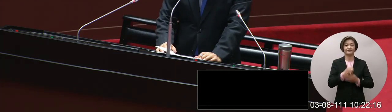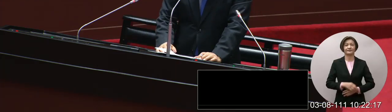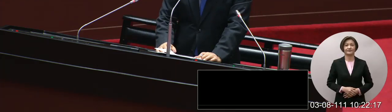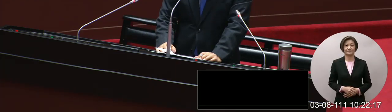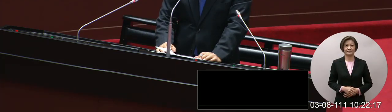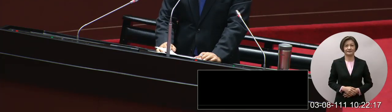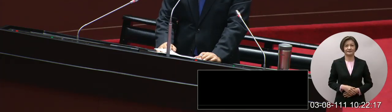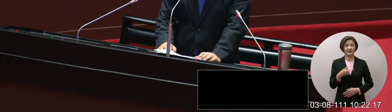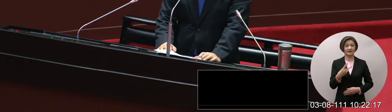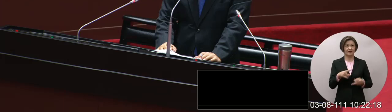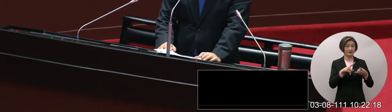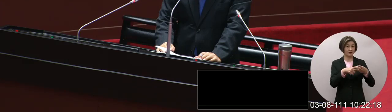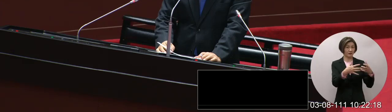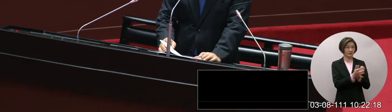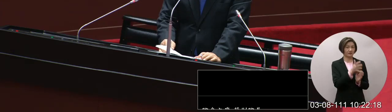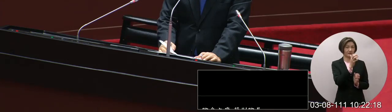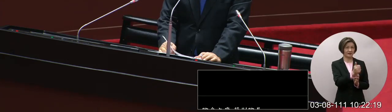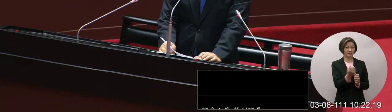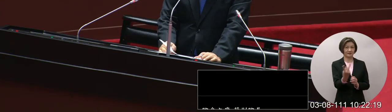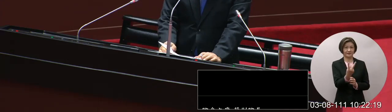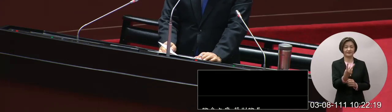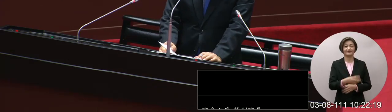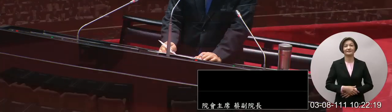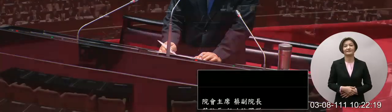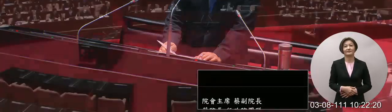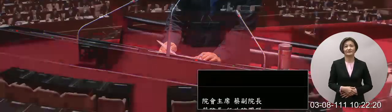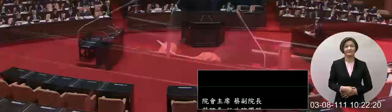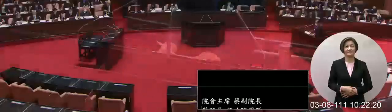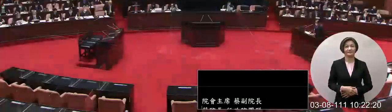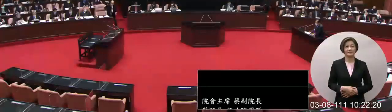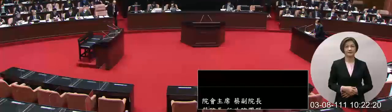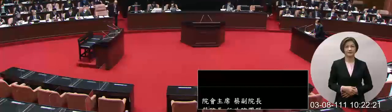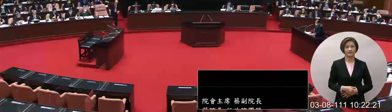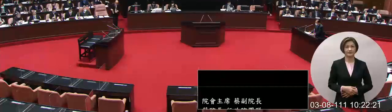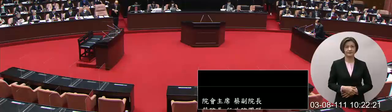那个还有王美花王部长， 请经济部王部长。